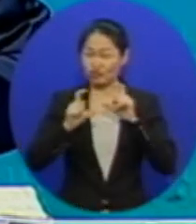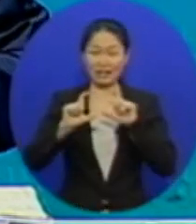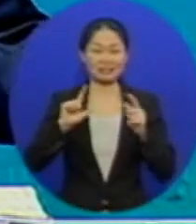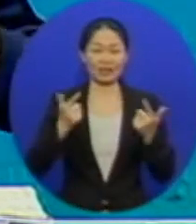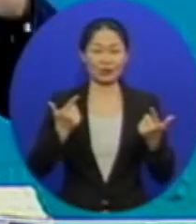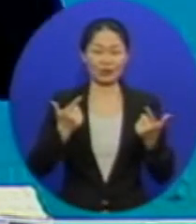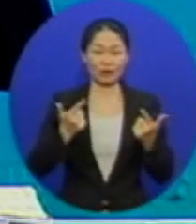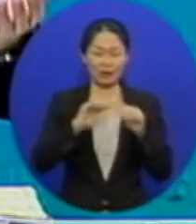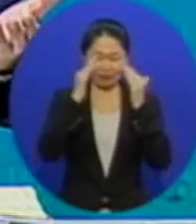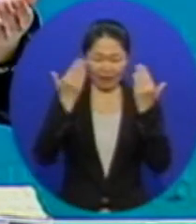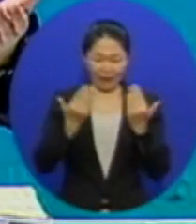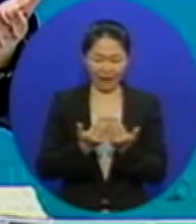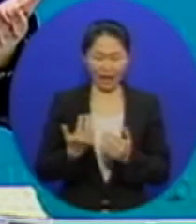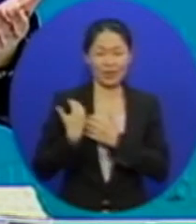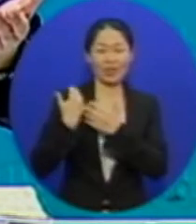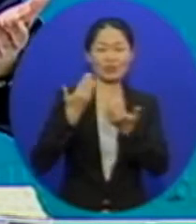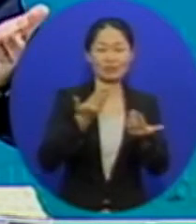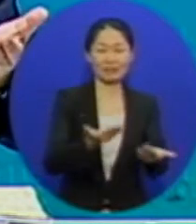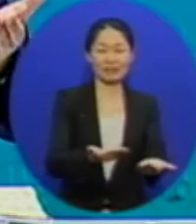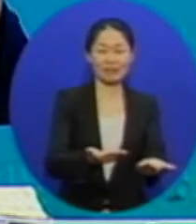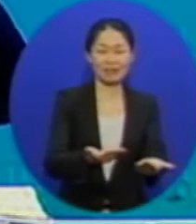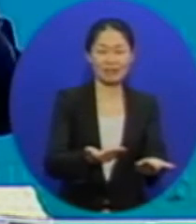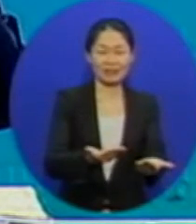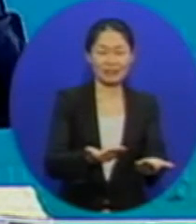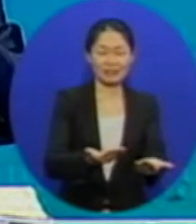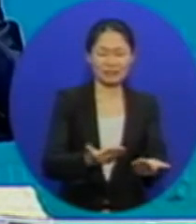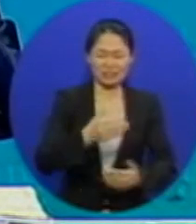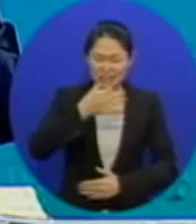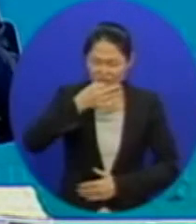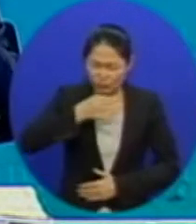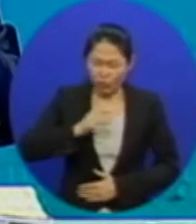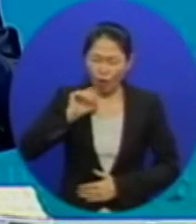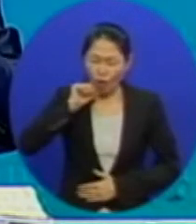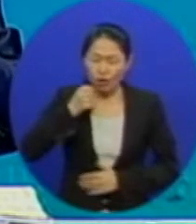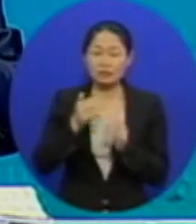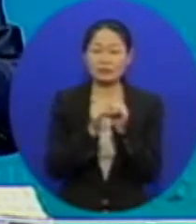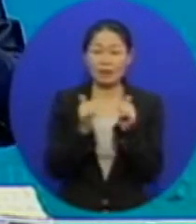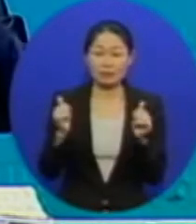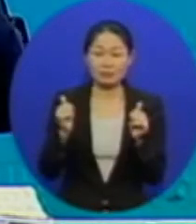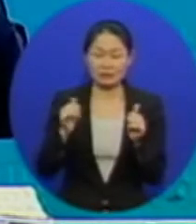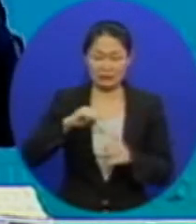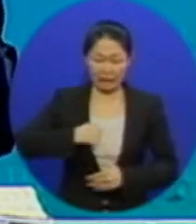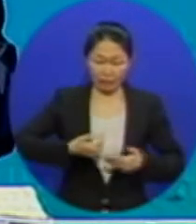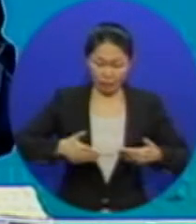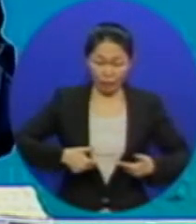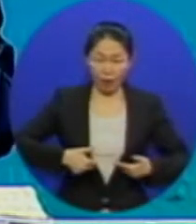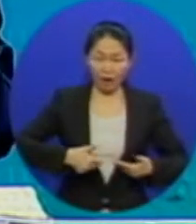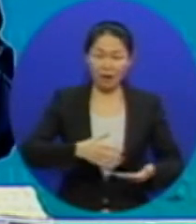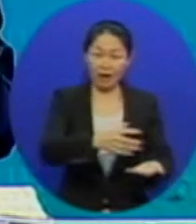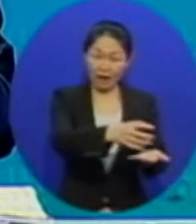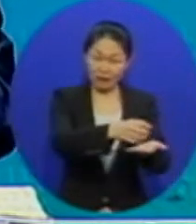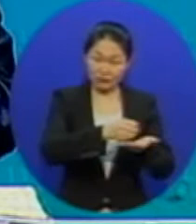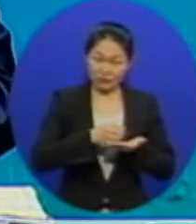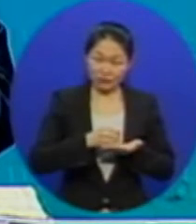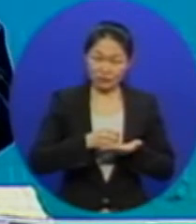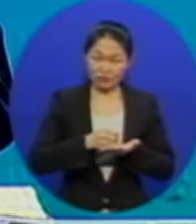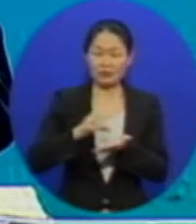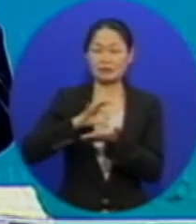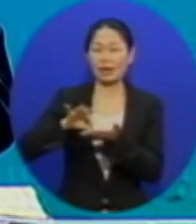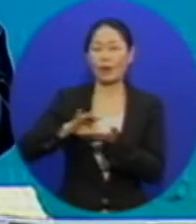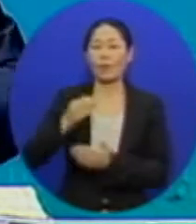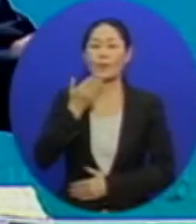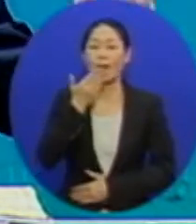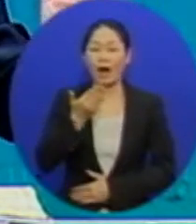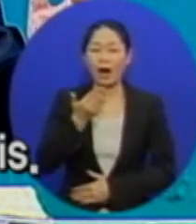다 내놓아 여 그래서 힘들고 어려운 사람들이 자기 필요한 것을 가져다가 쓸 수